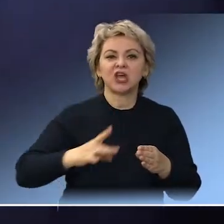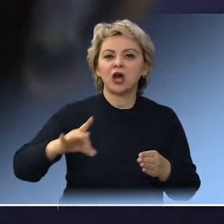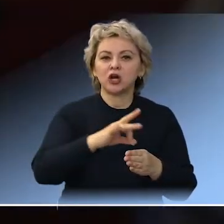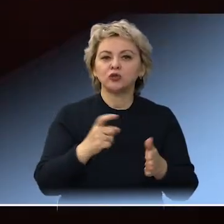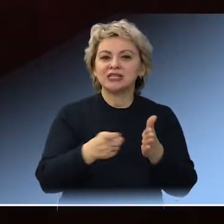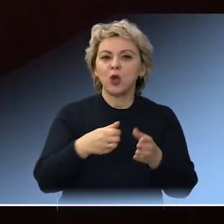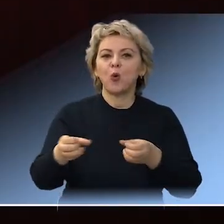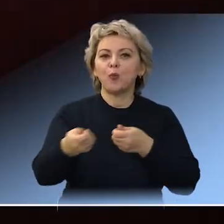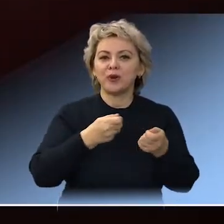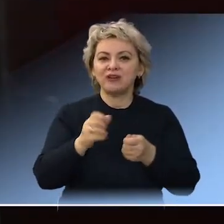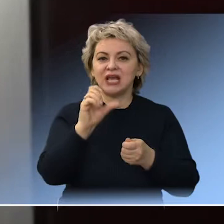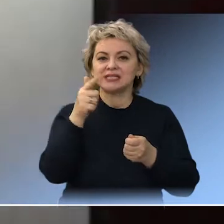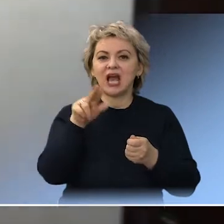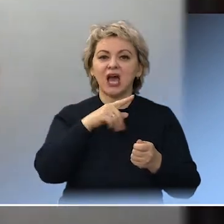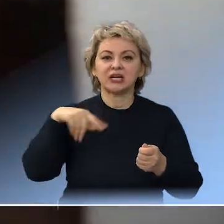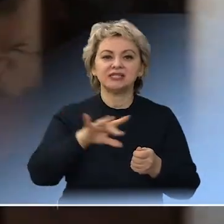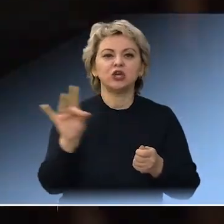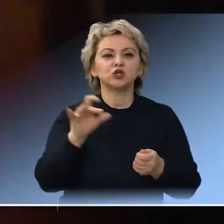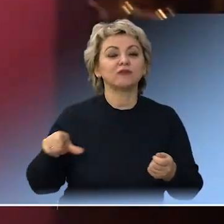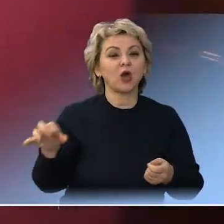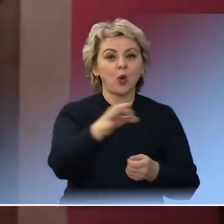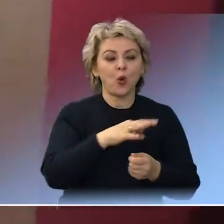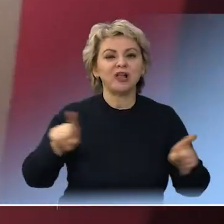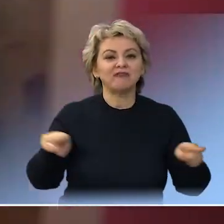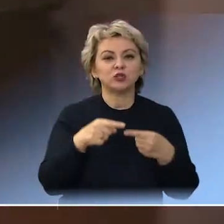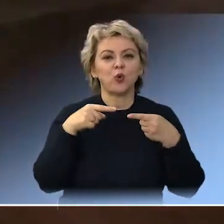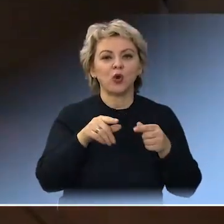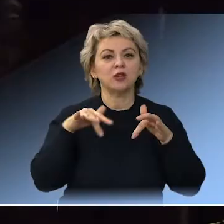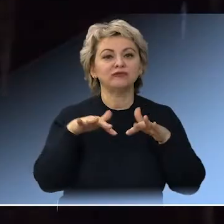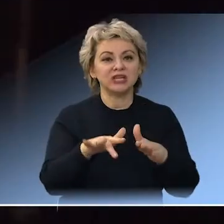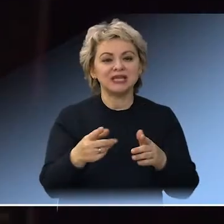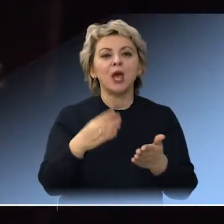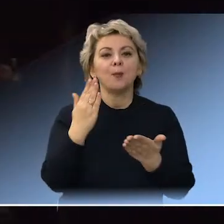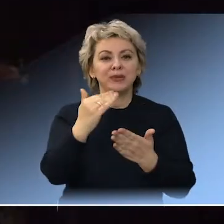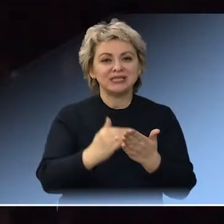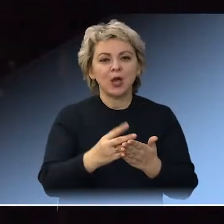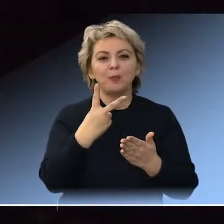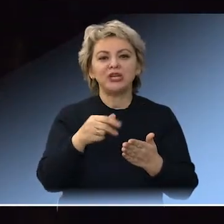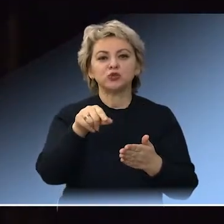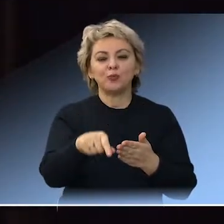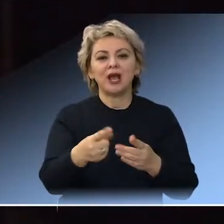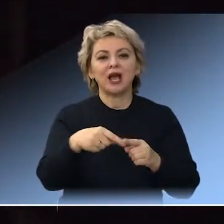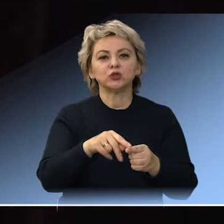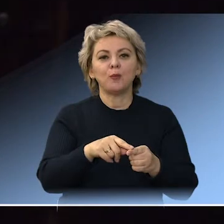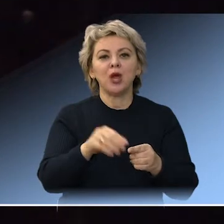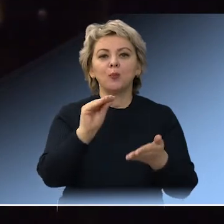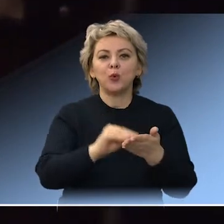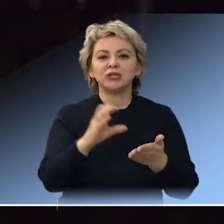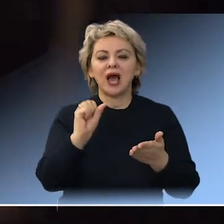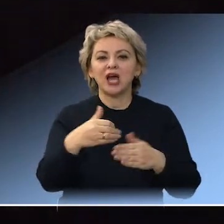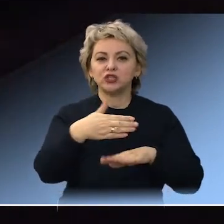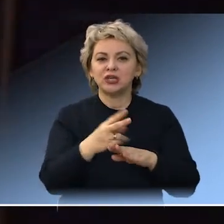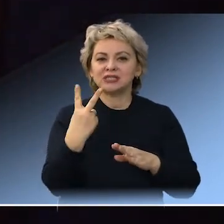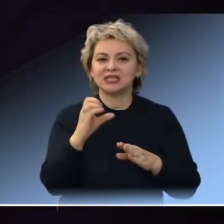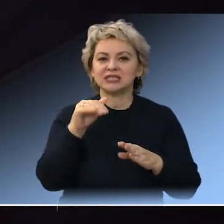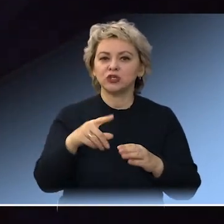району Следственного управления СК России по Ростовской области возбуждено уголовное дело по признакам преступления, предусмотренного пунктом А части